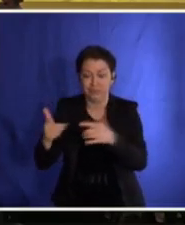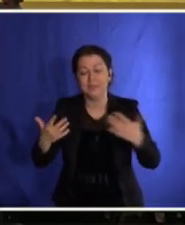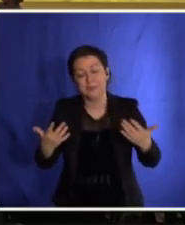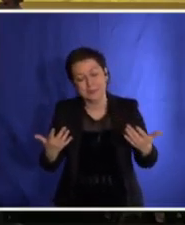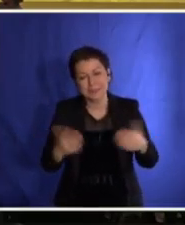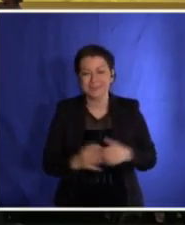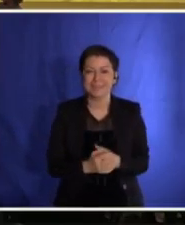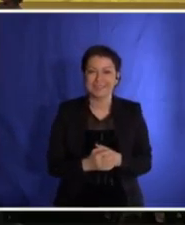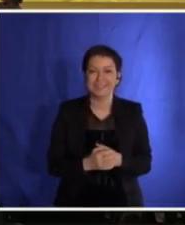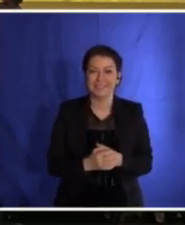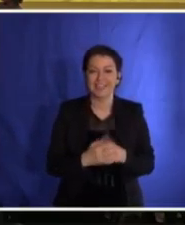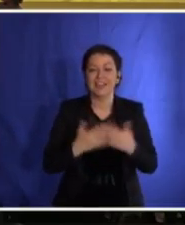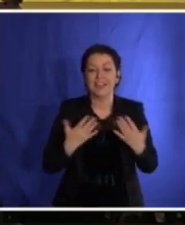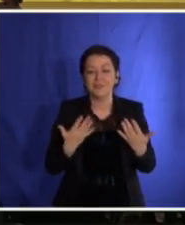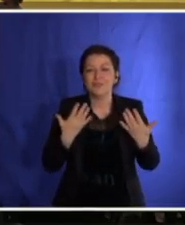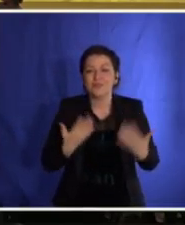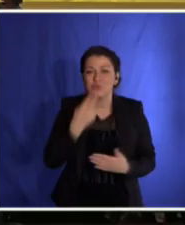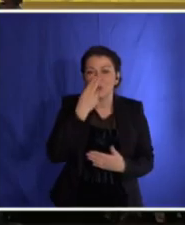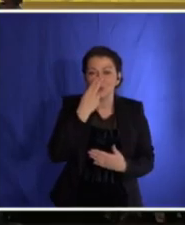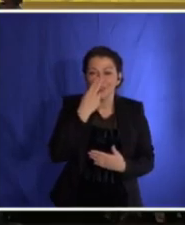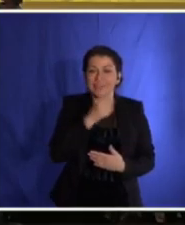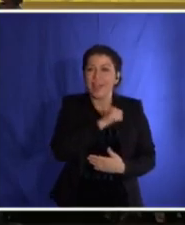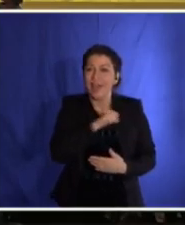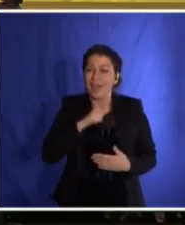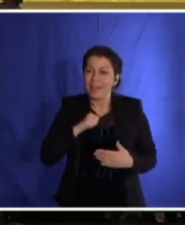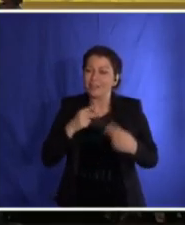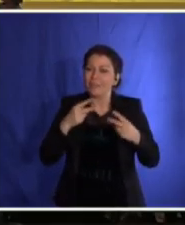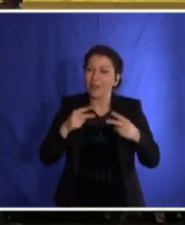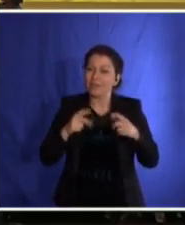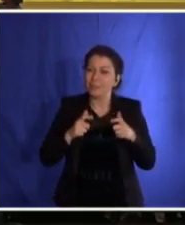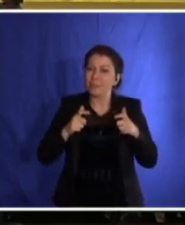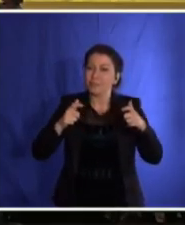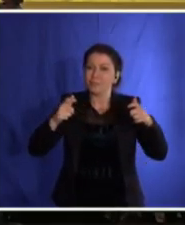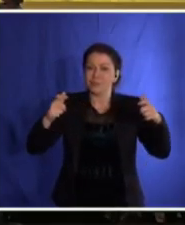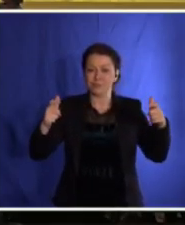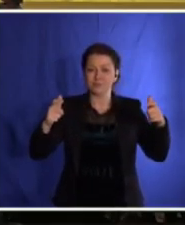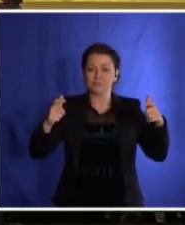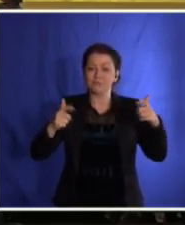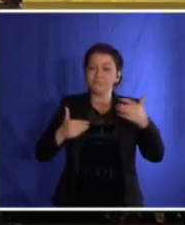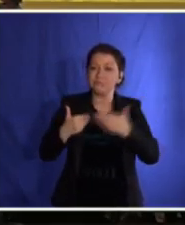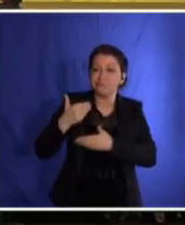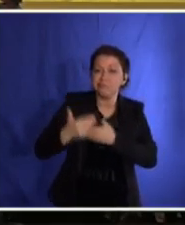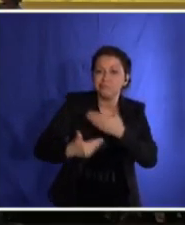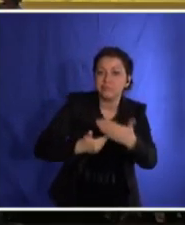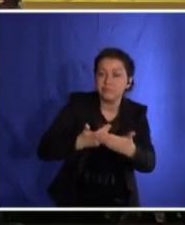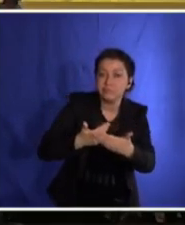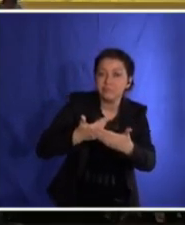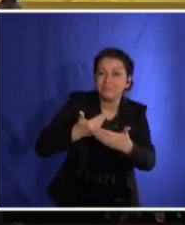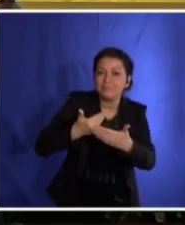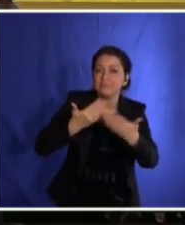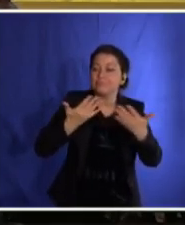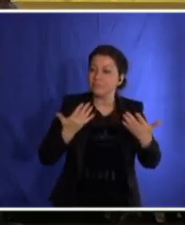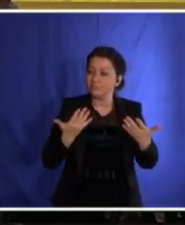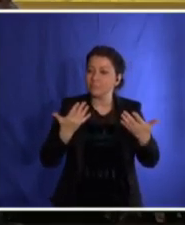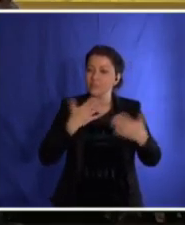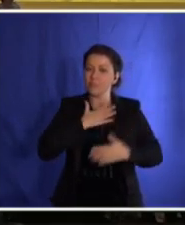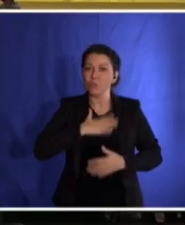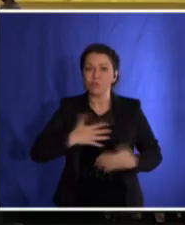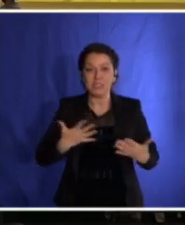so geht das Eigentum weiter und weiter. Und irgendwann kommt der Moment, wo man selbstständig werden